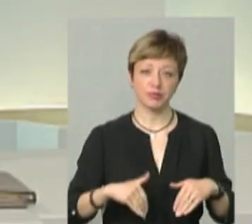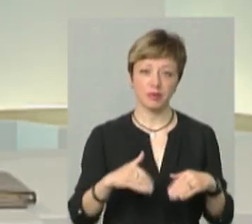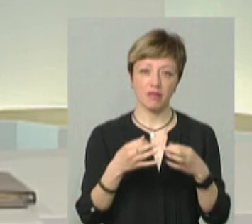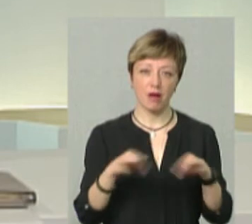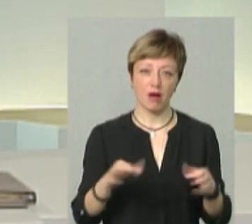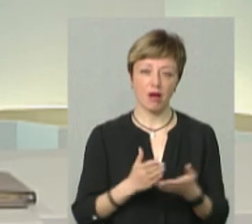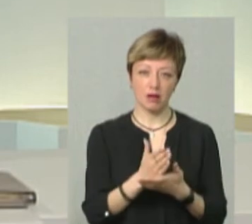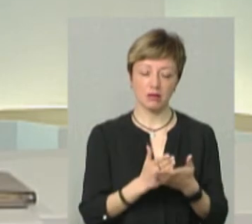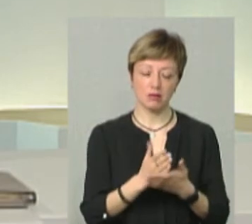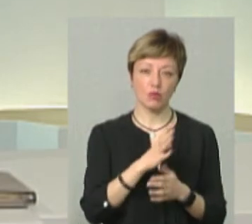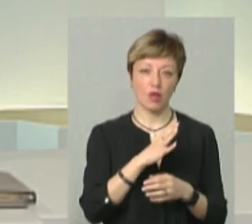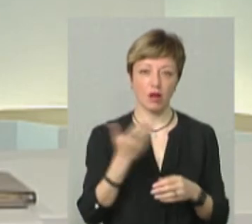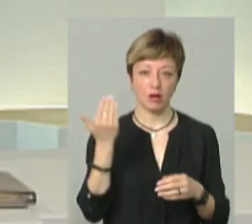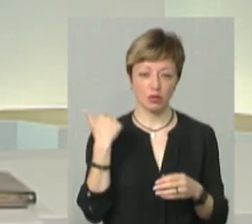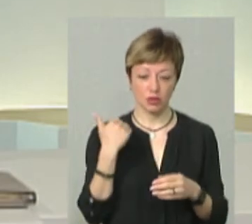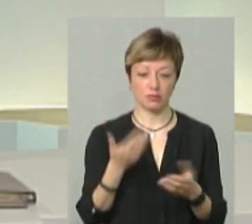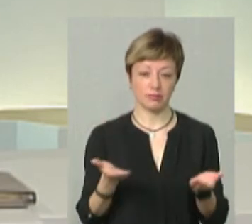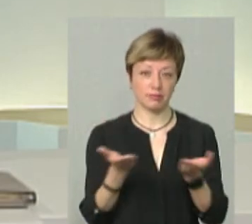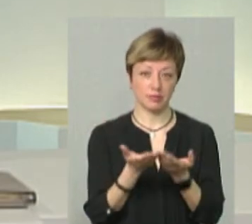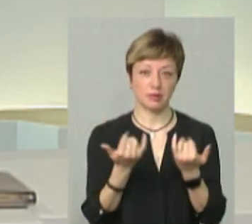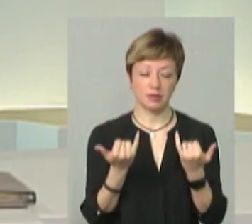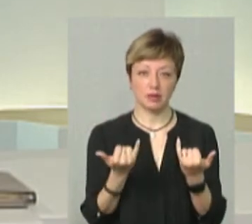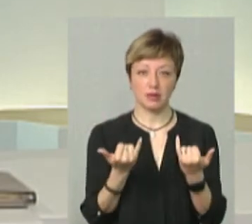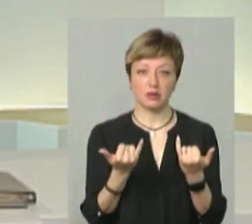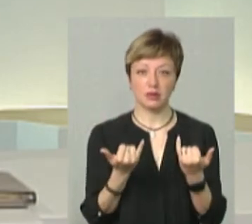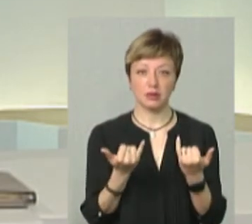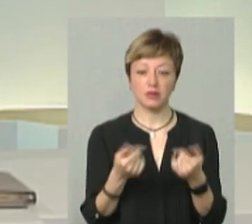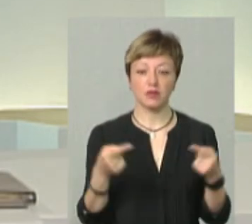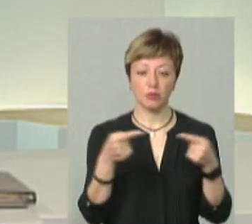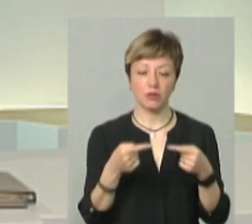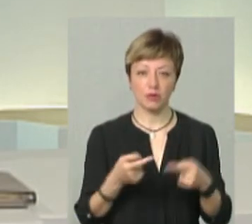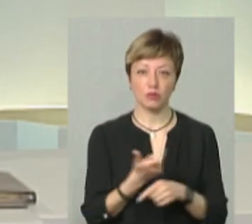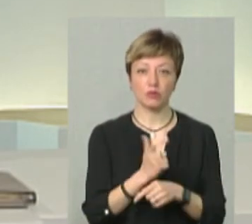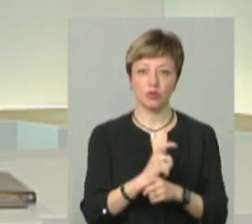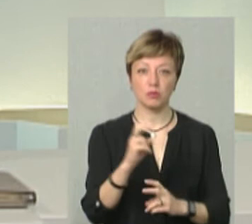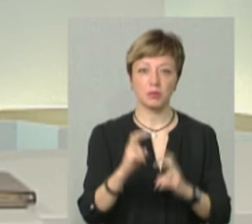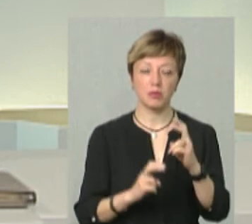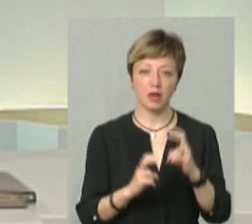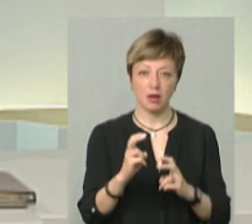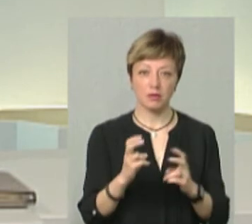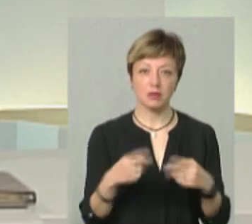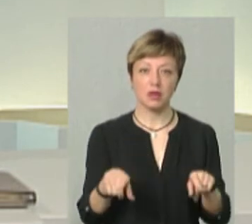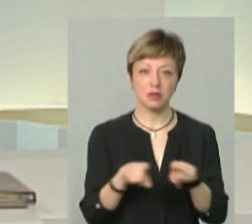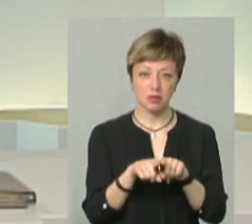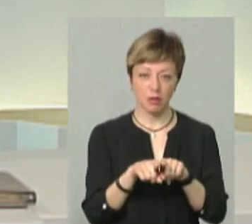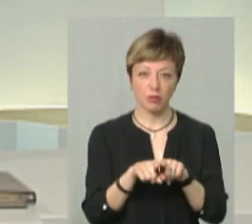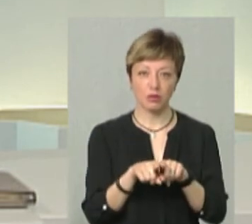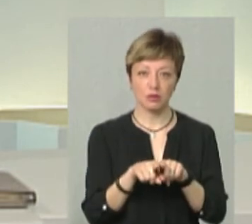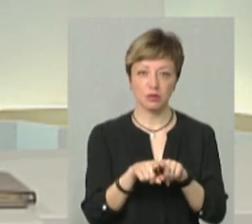вакансій, яка була, і це якби відповідно. Більшість підприємств так само